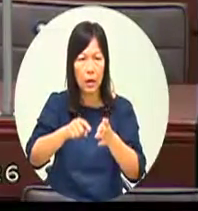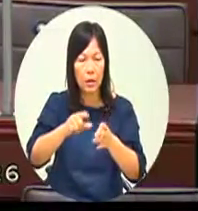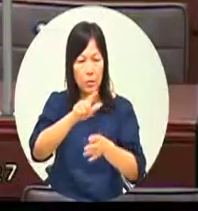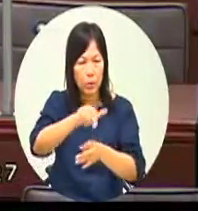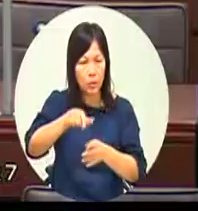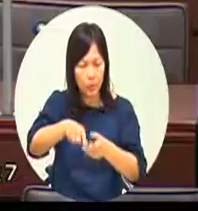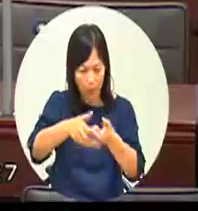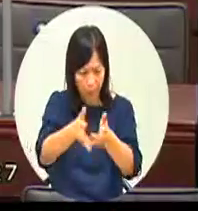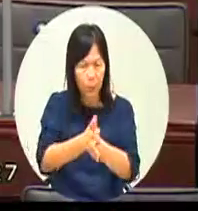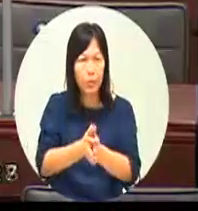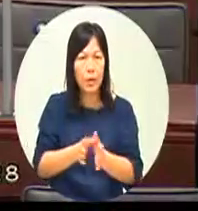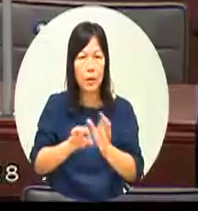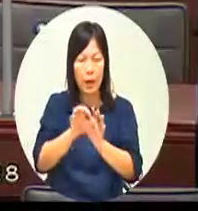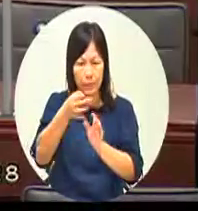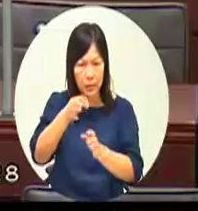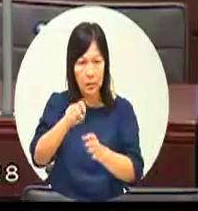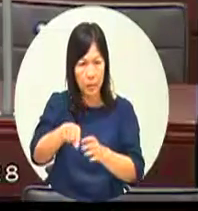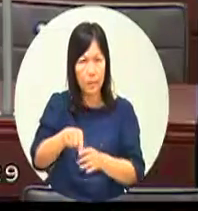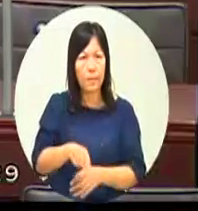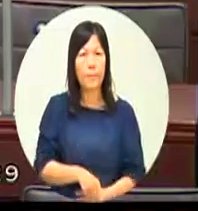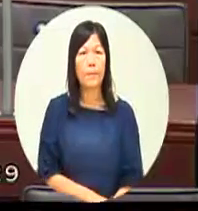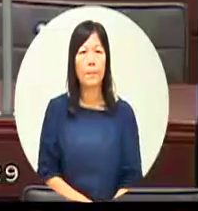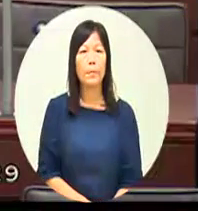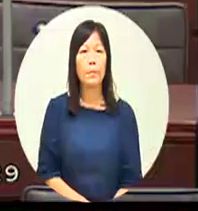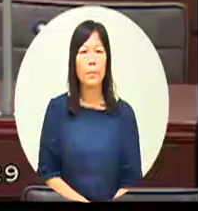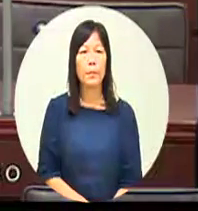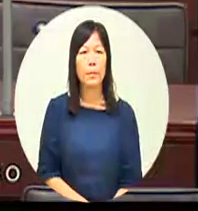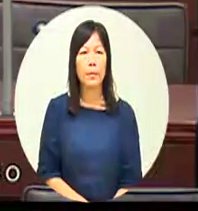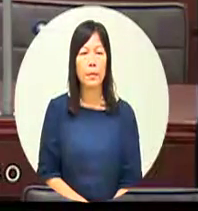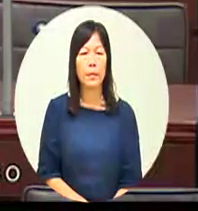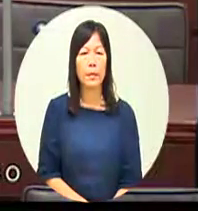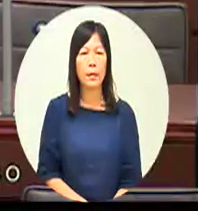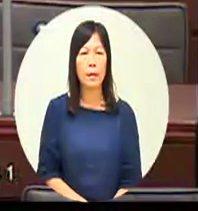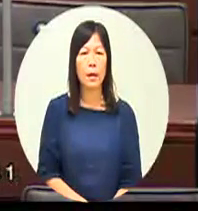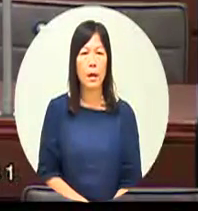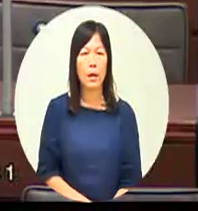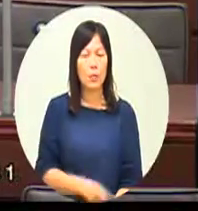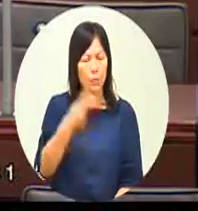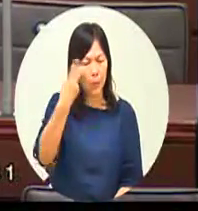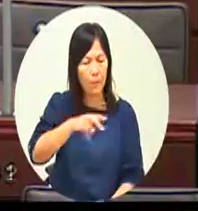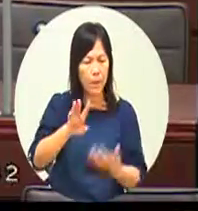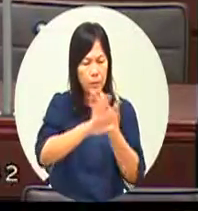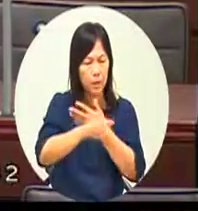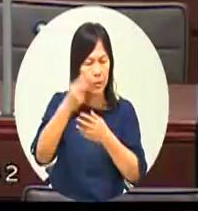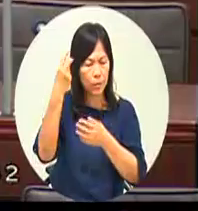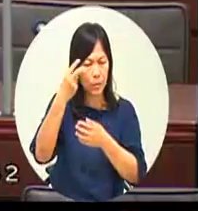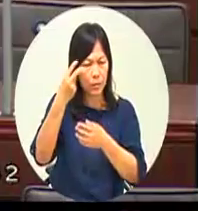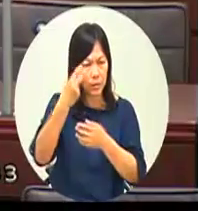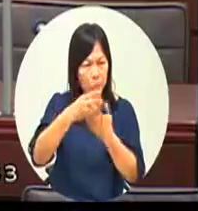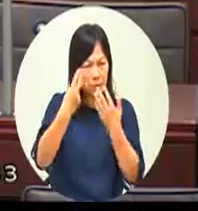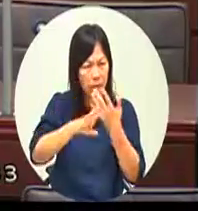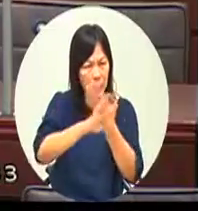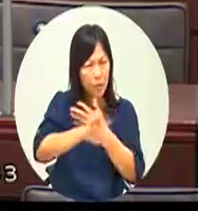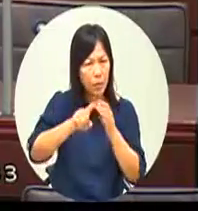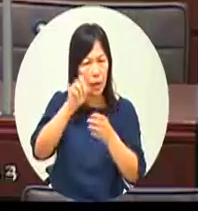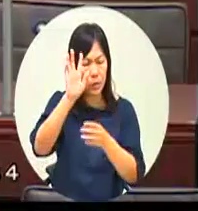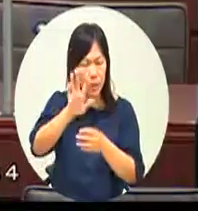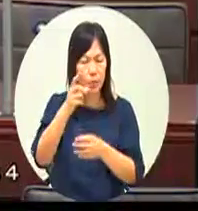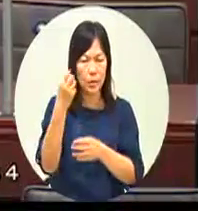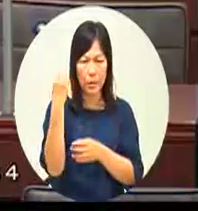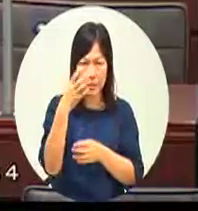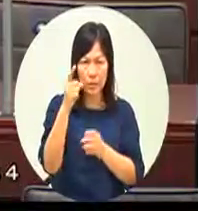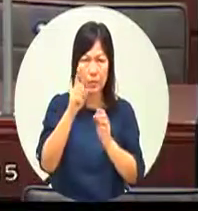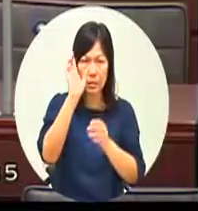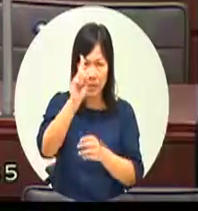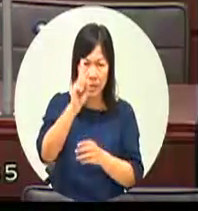分它的收费上我们后面要不要另外弄一个重新设置一